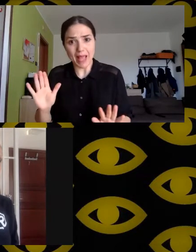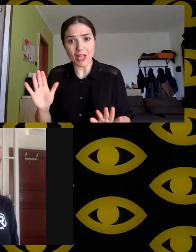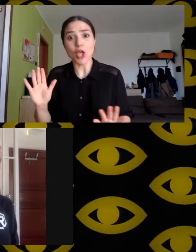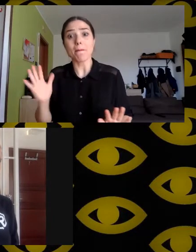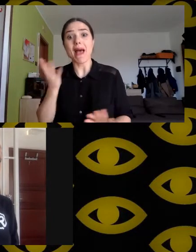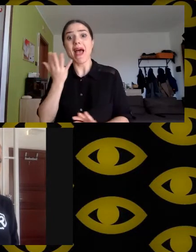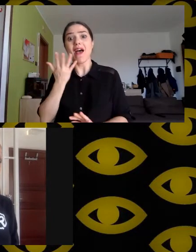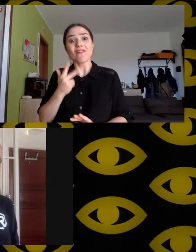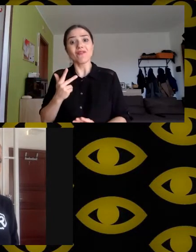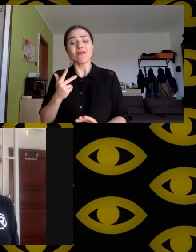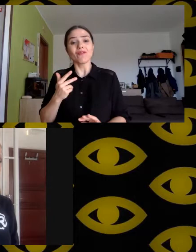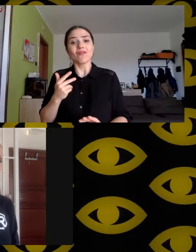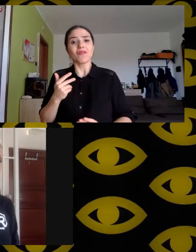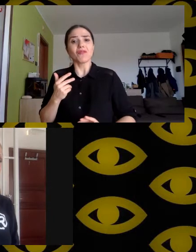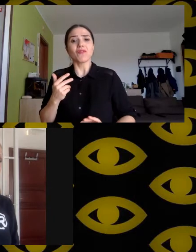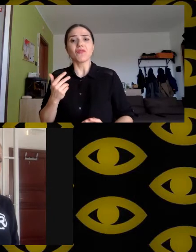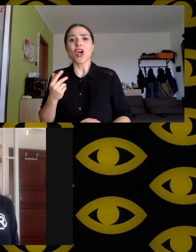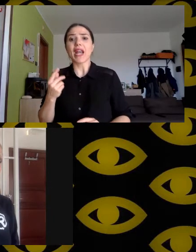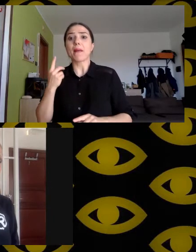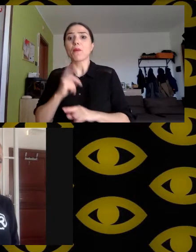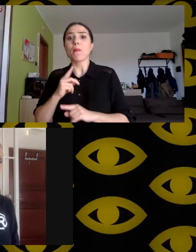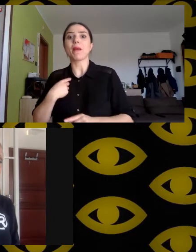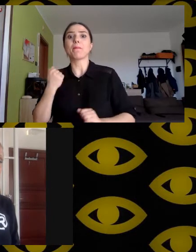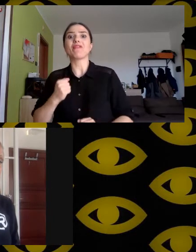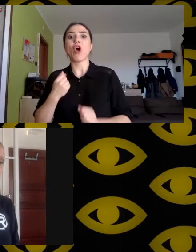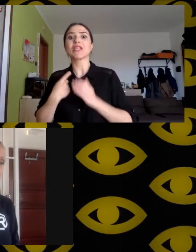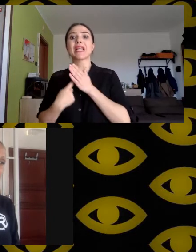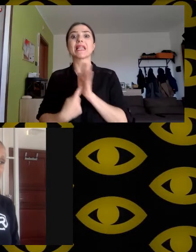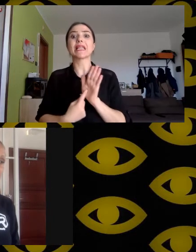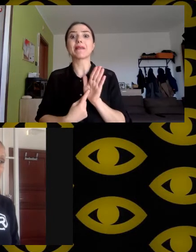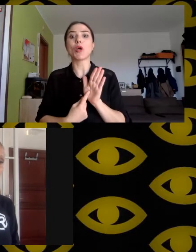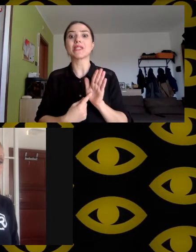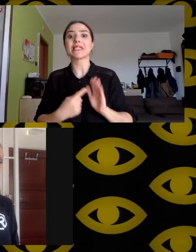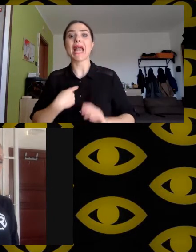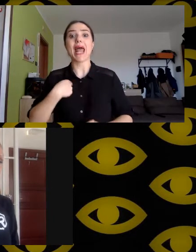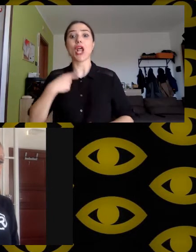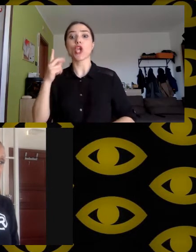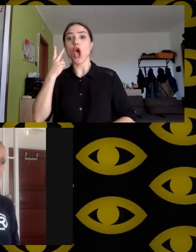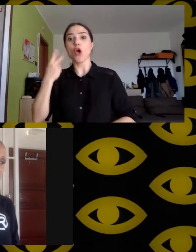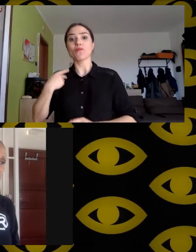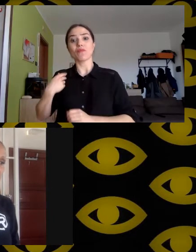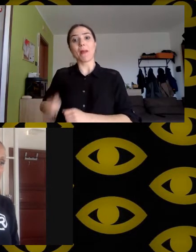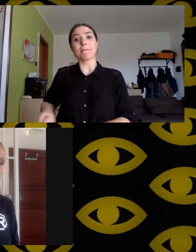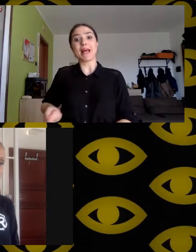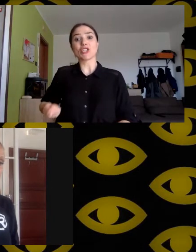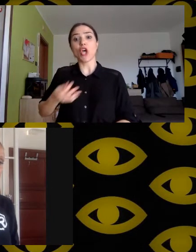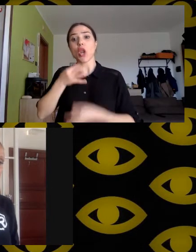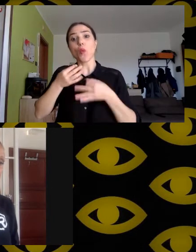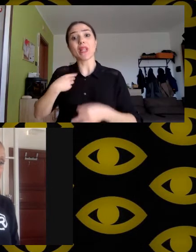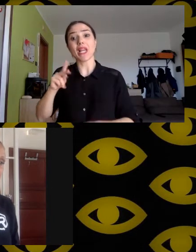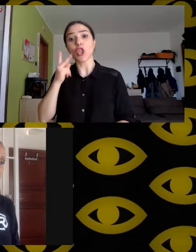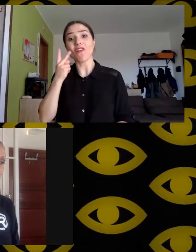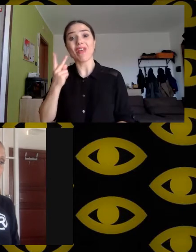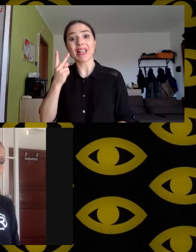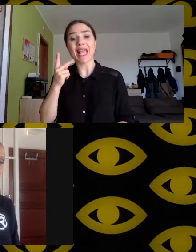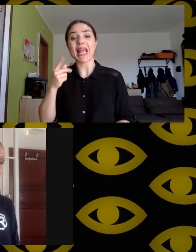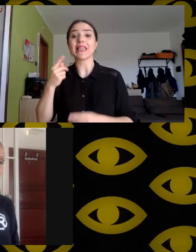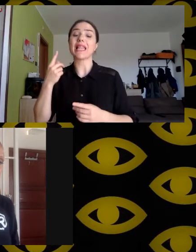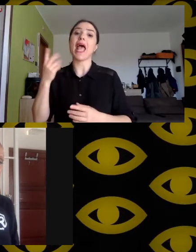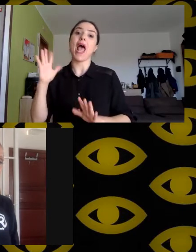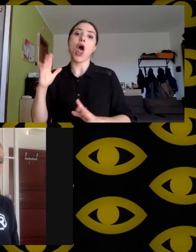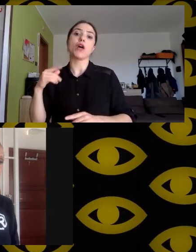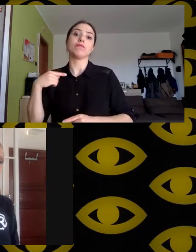disabilità. Io non mi devo denunciare non vedente per essere protetta dagli altri. Voglio che io venga trattata esattamente per